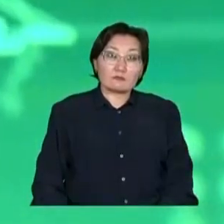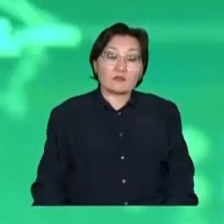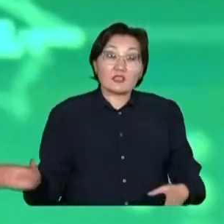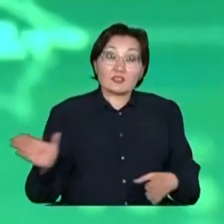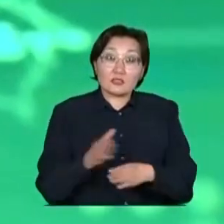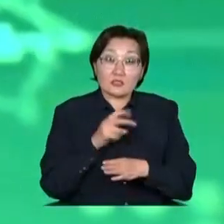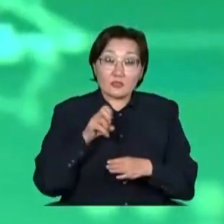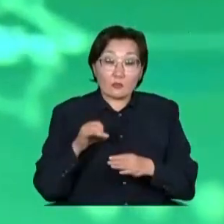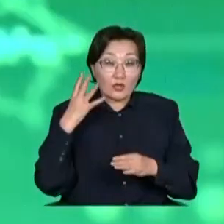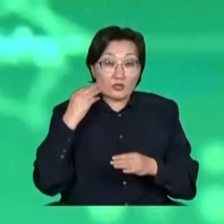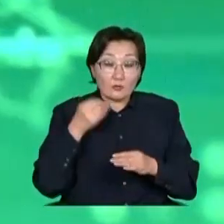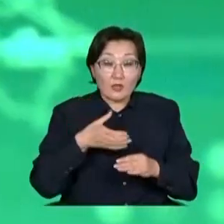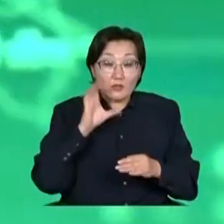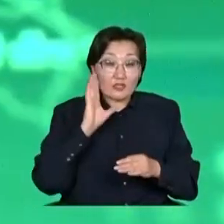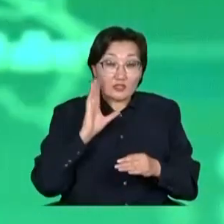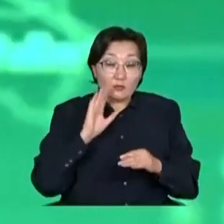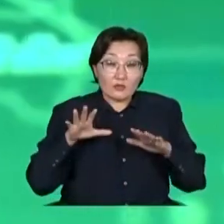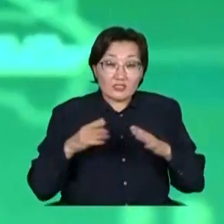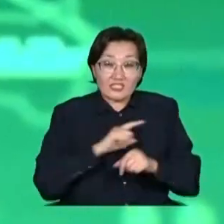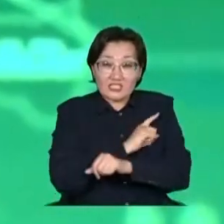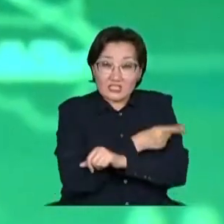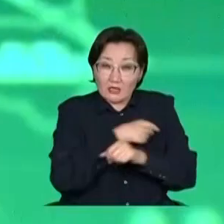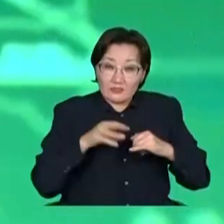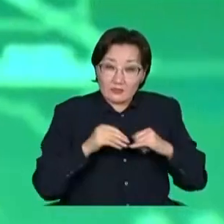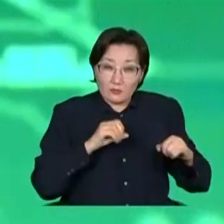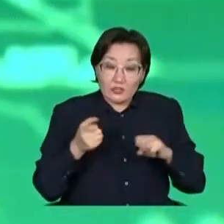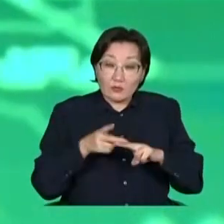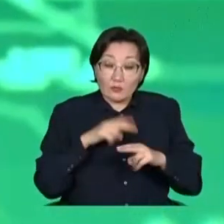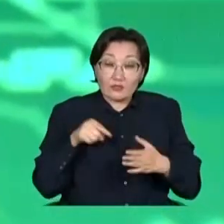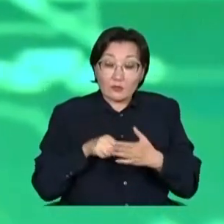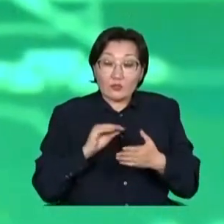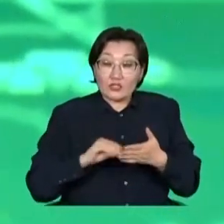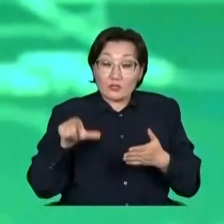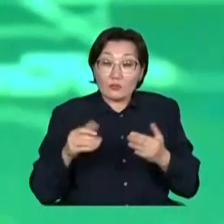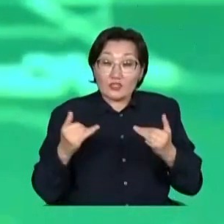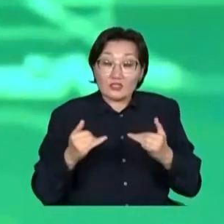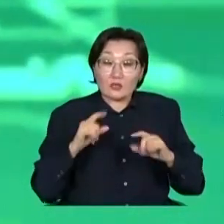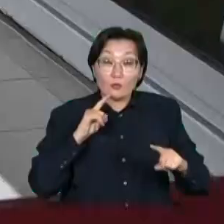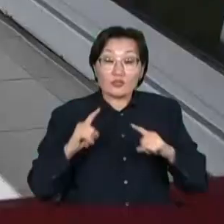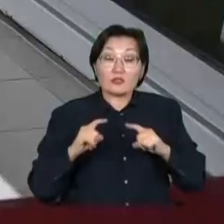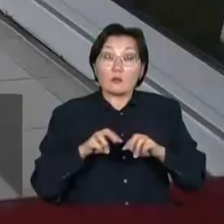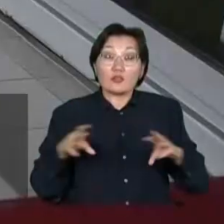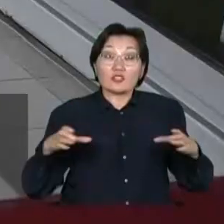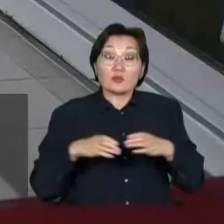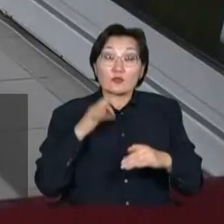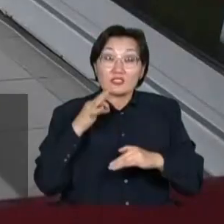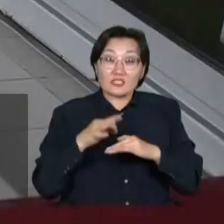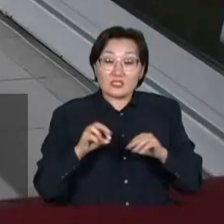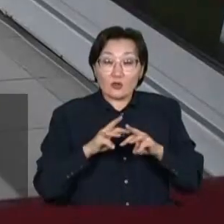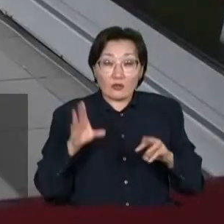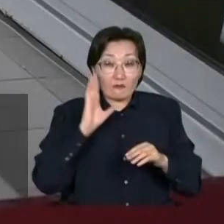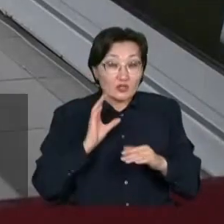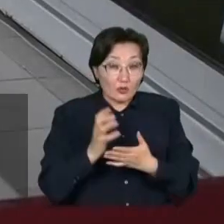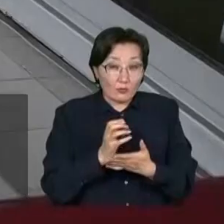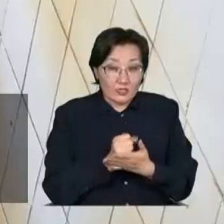Лишатся ли алматинцы питьевой воды на случай сильного землетрясения? На этот вопрос журналистов сегодня на брифинге в правительстве ответил министр водных